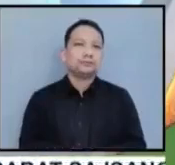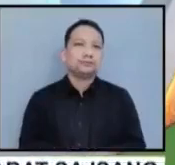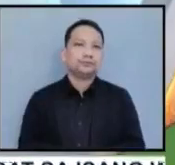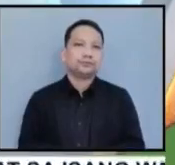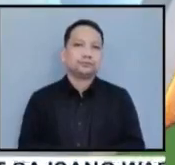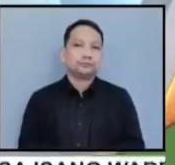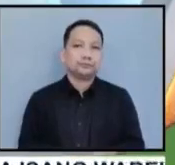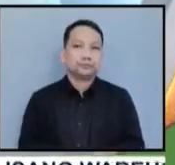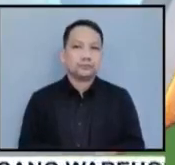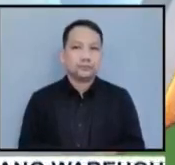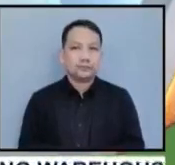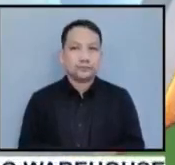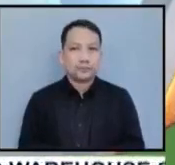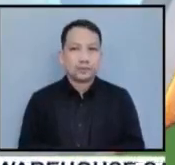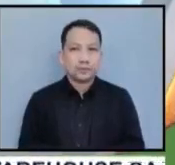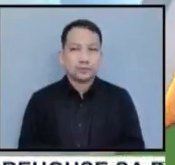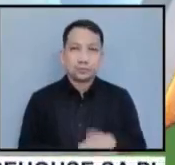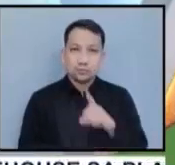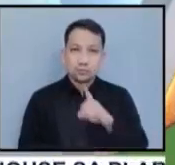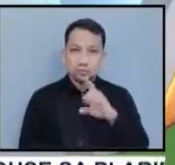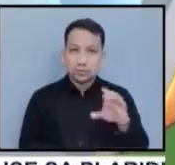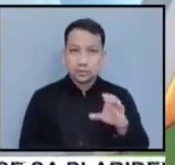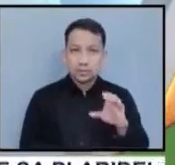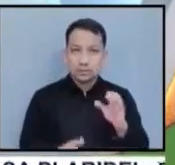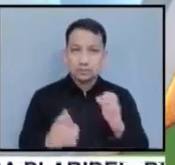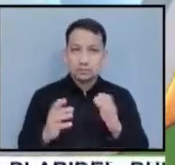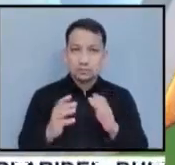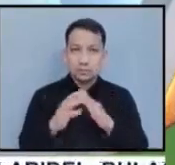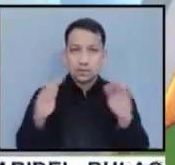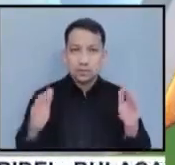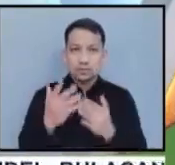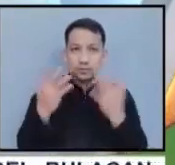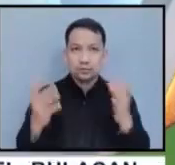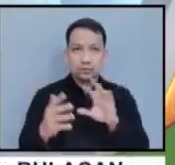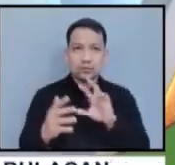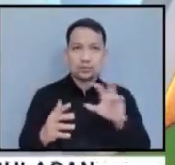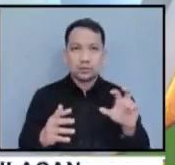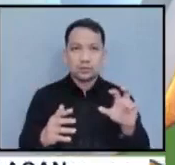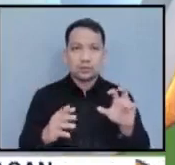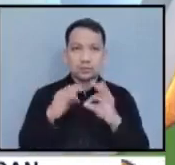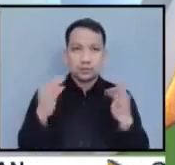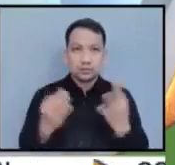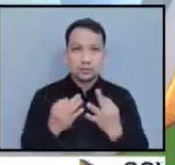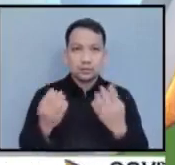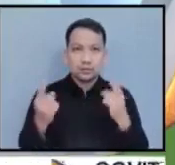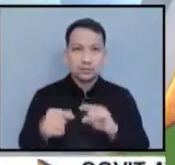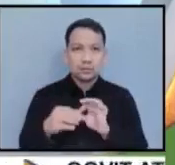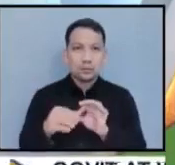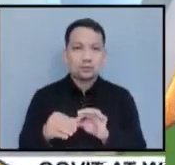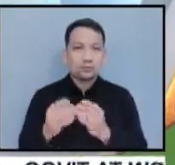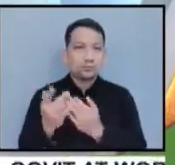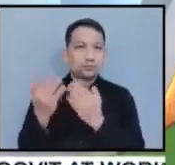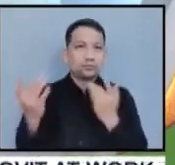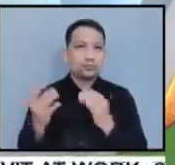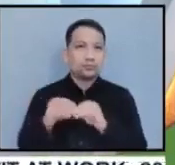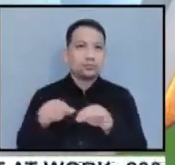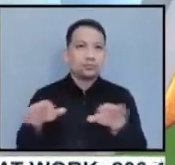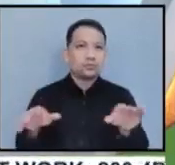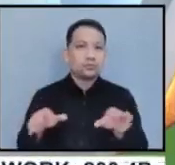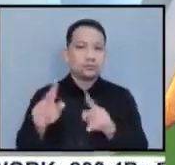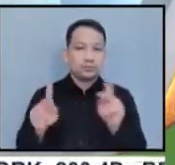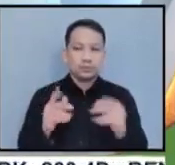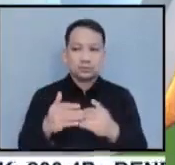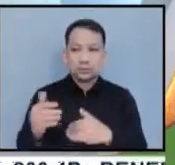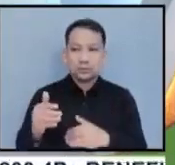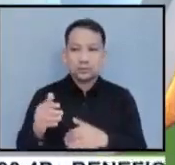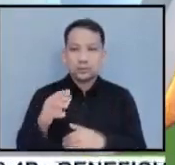Mahigit 100 bahay ang natupok habang nasa 300 pamilya ang naapektuhan ng sunog na sumiklab sa residential area sa Manggahan